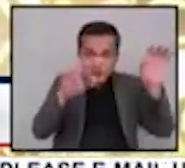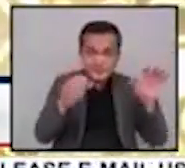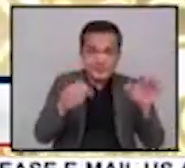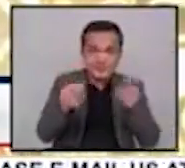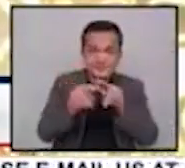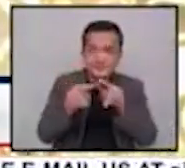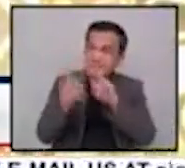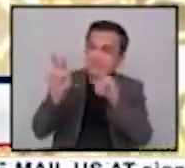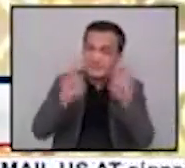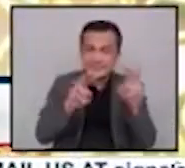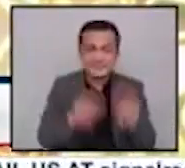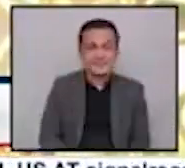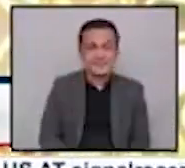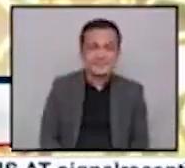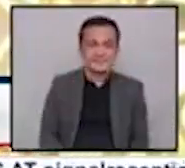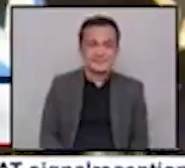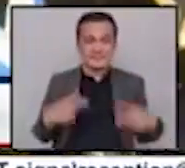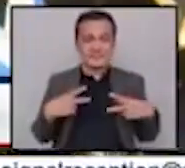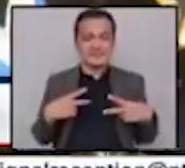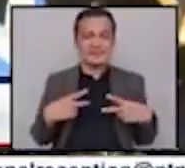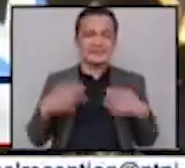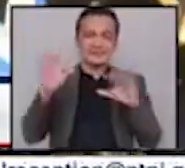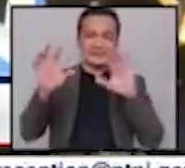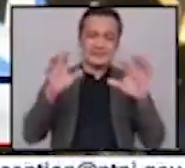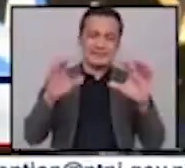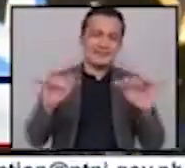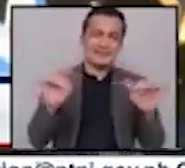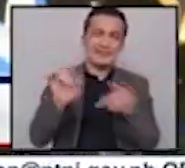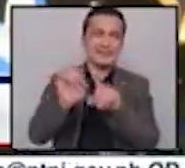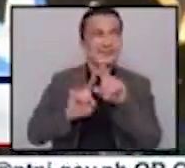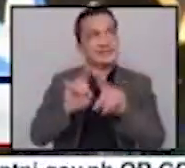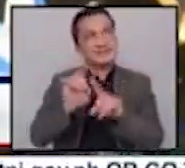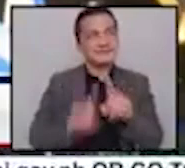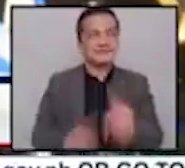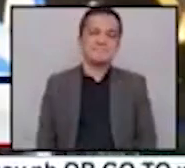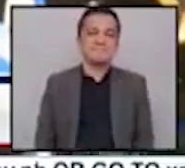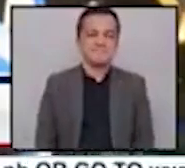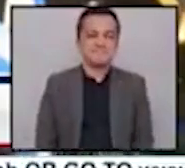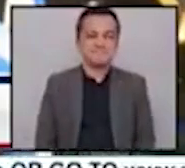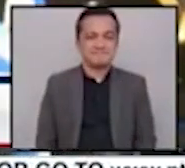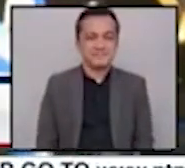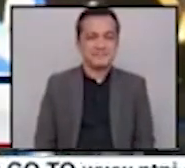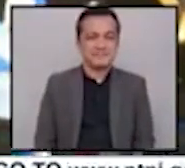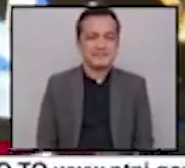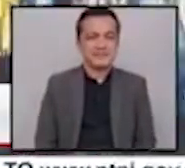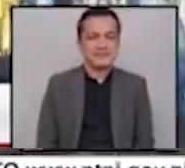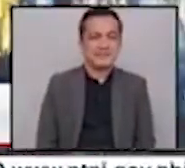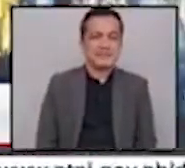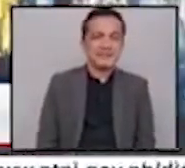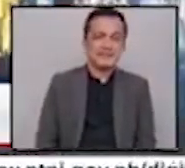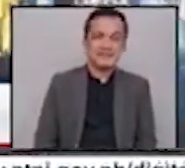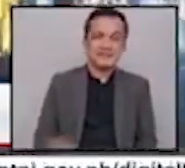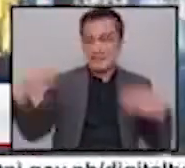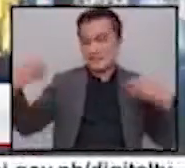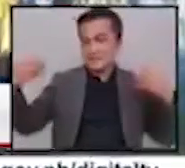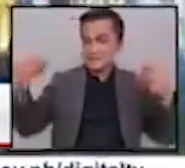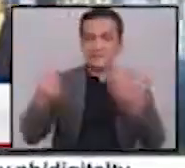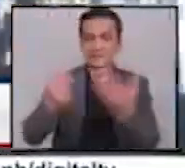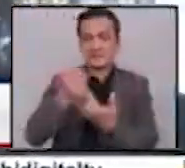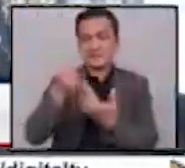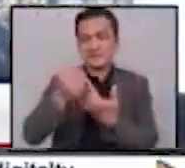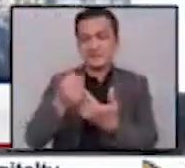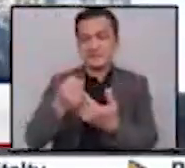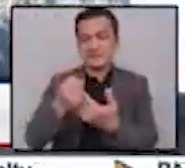sa mga holiday decorated homes tulad ng parol, star at capiz lights at simple lamang yung kanilang dekorasyon na nilagay